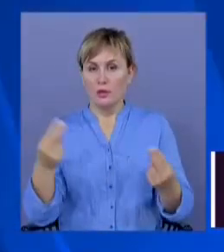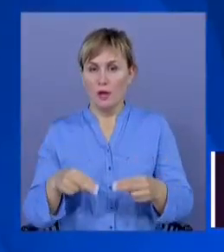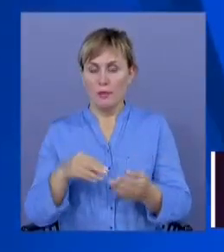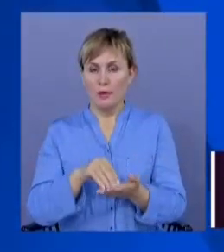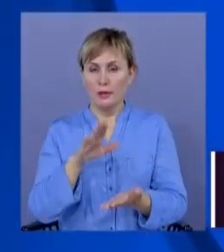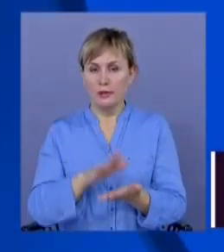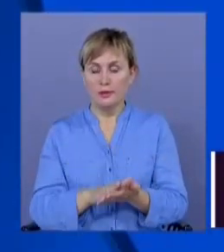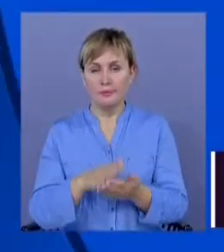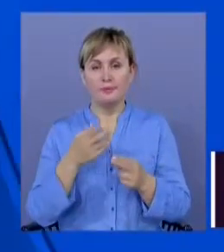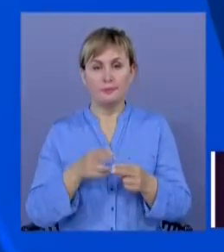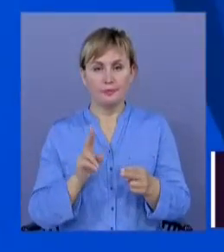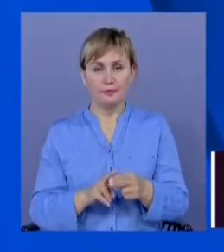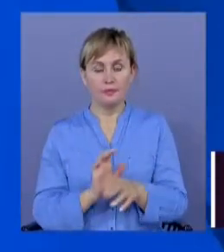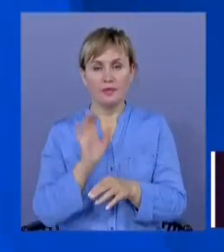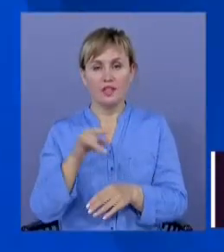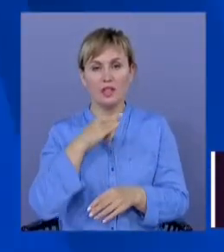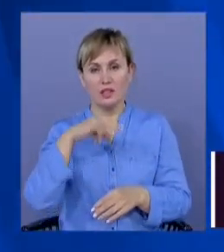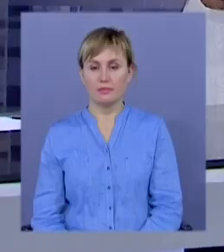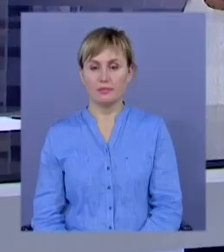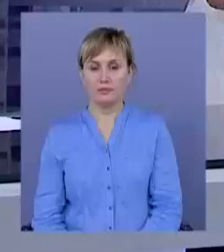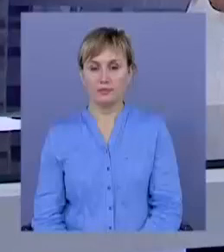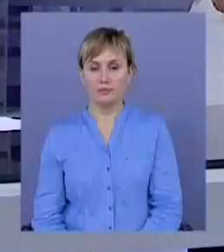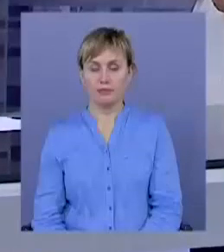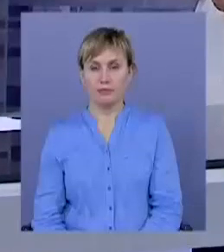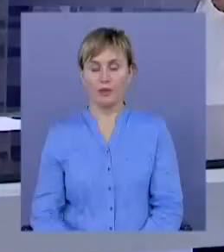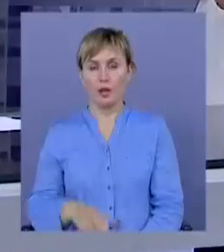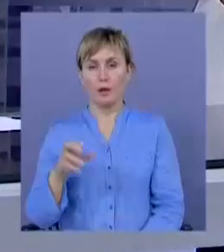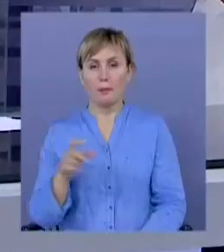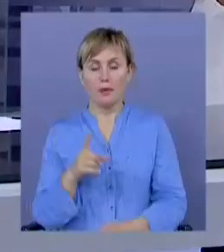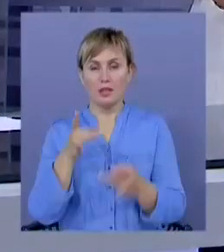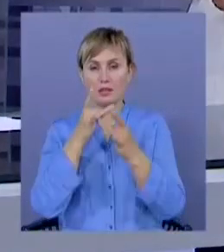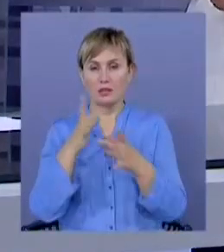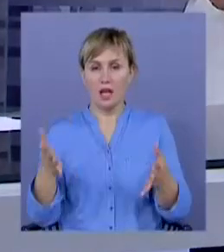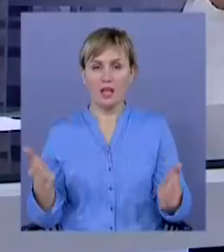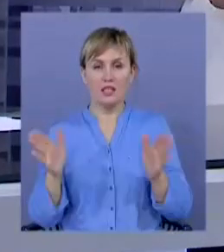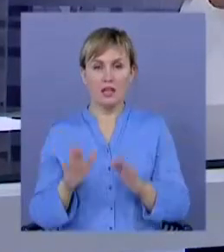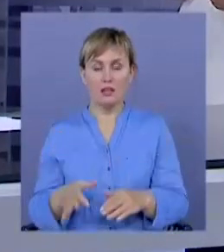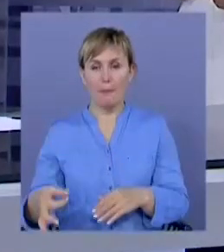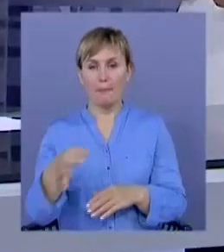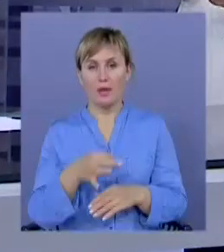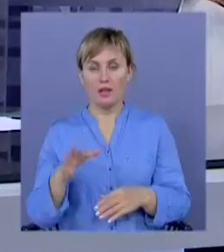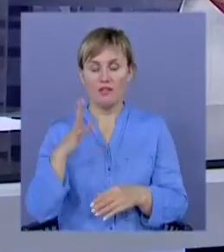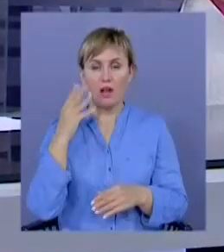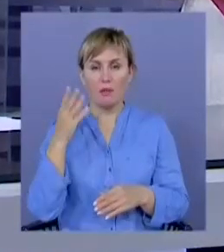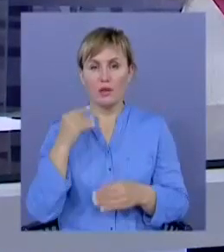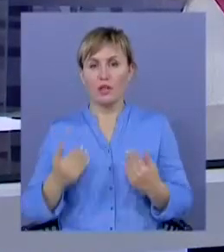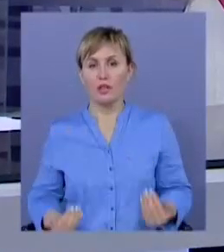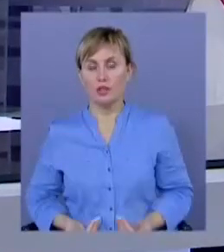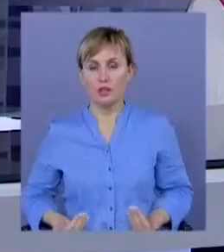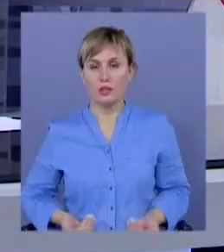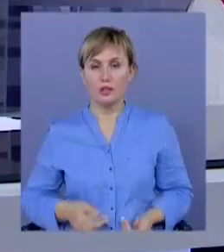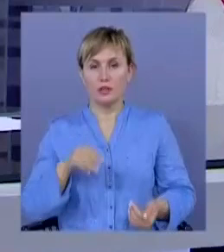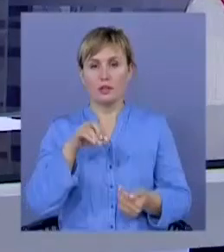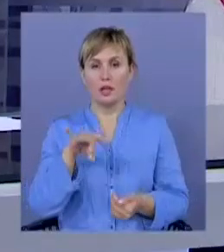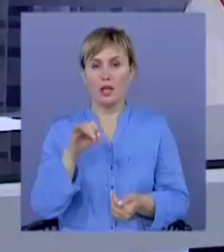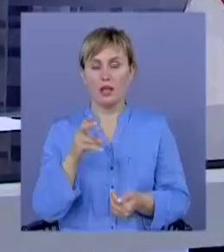декларации. Контрабандист направлялся из Казахстана в Китай. Без благ цивилизации остался целый микрорайон в Алматы. Жители Теректе